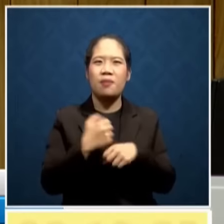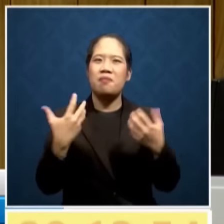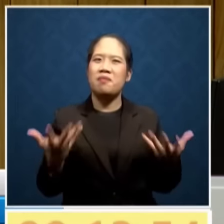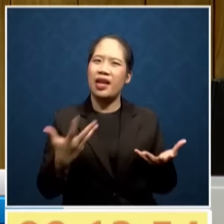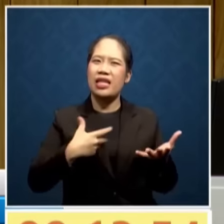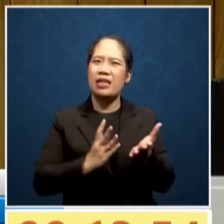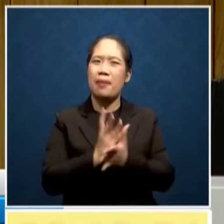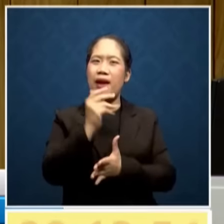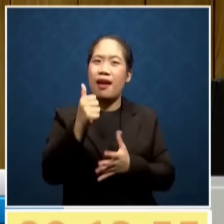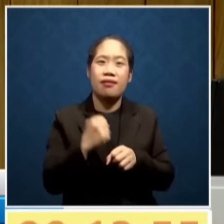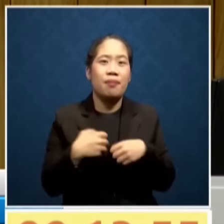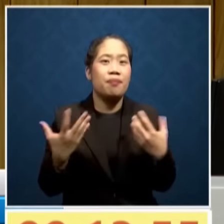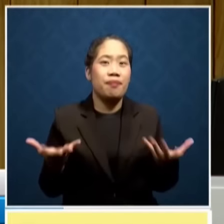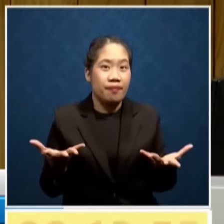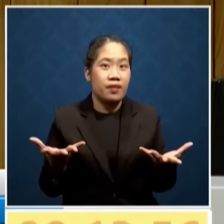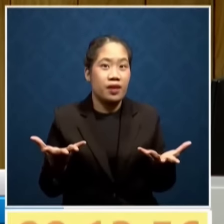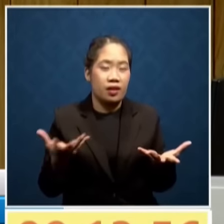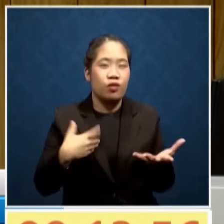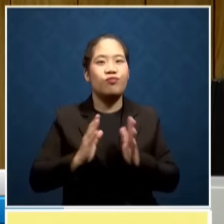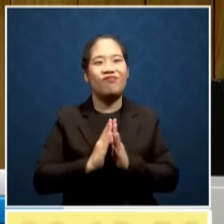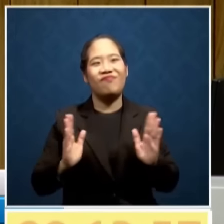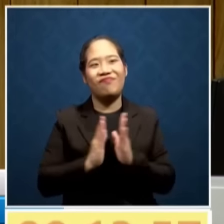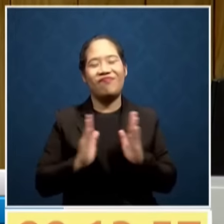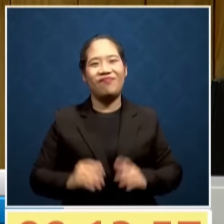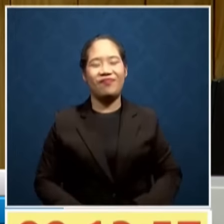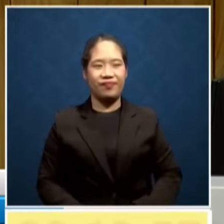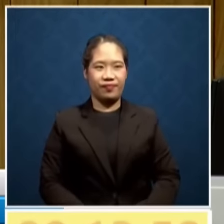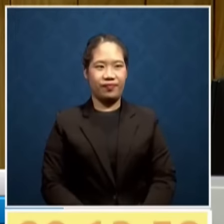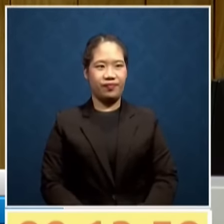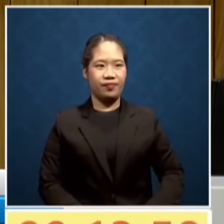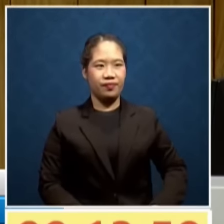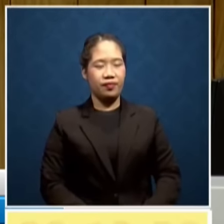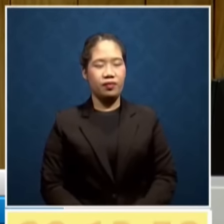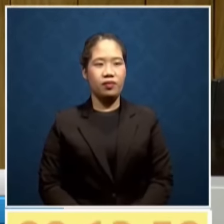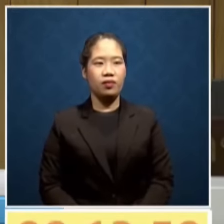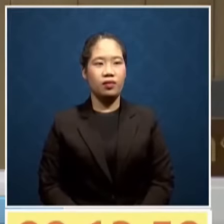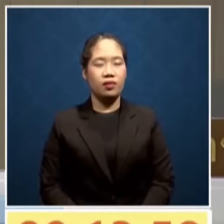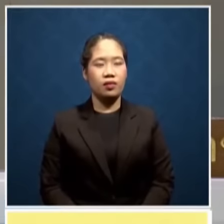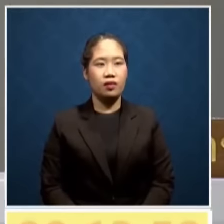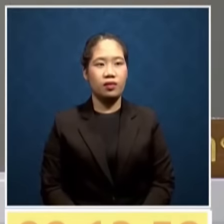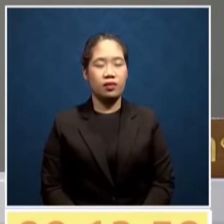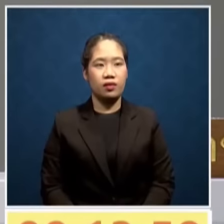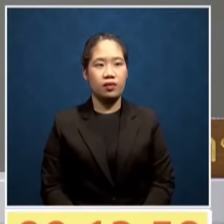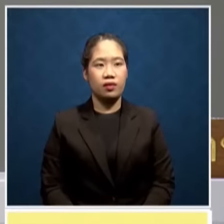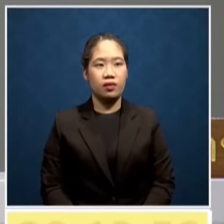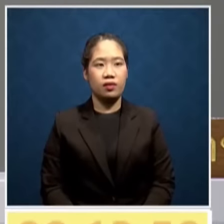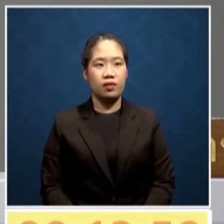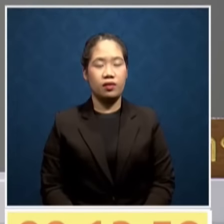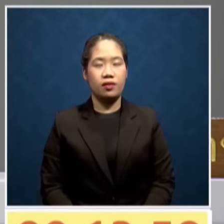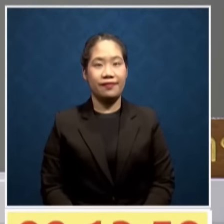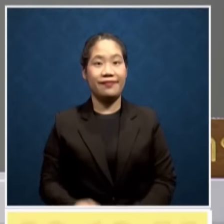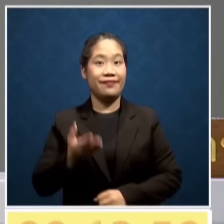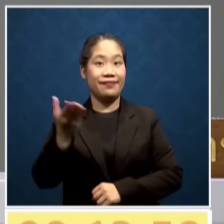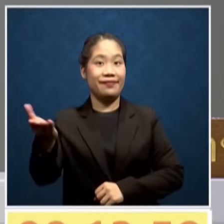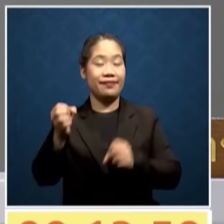ฝ่าฝืนวิกฤตอันนี้ได้นะครับอันนี้ขออนุญาตขอบคุณเรียนนะครับขอบคุณครับ ขอบคุณครับเชิญท่านนานาครับ